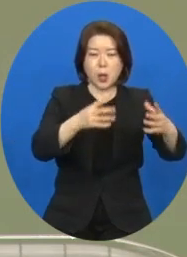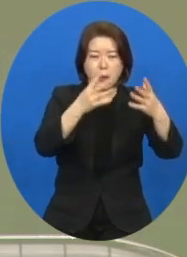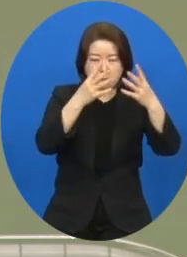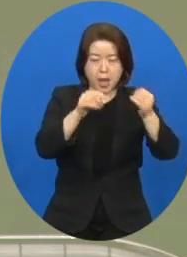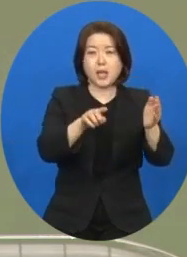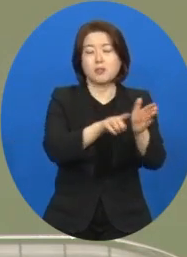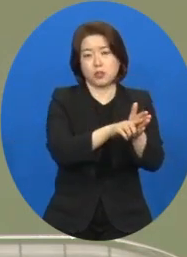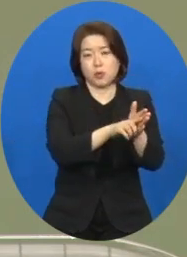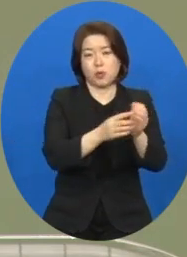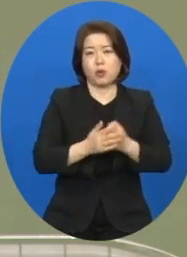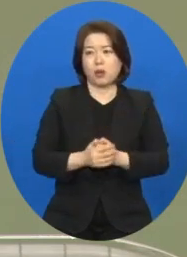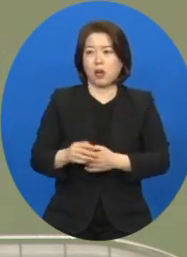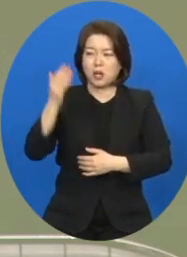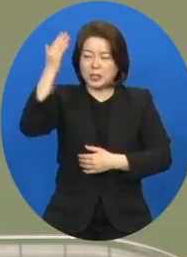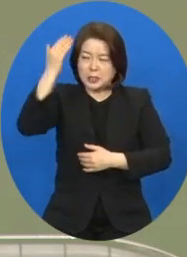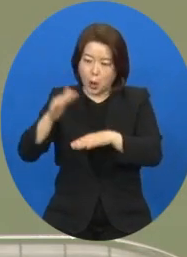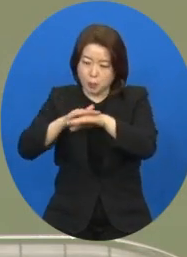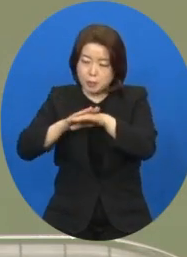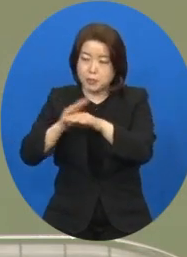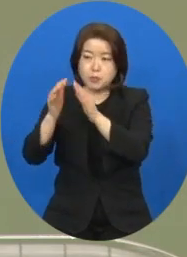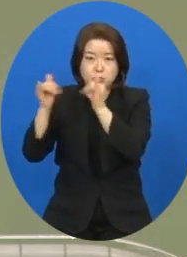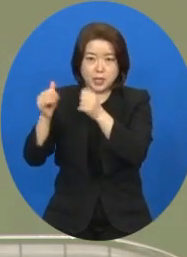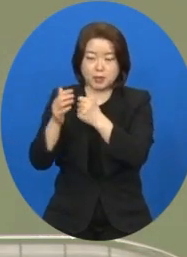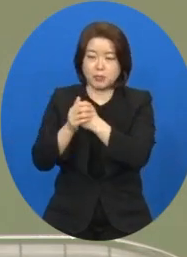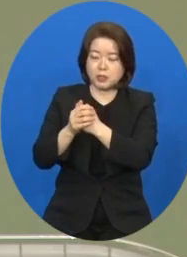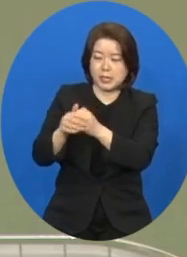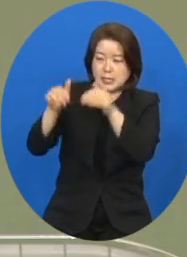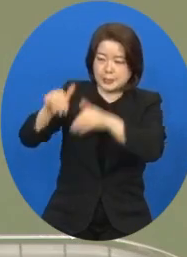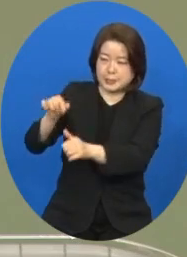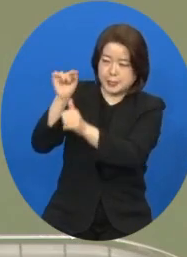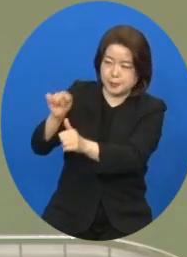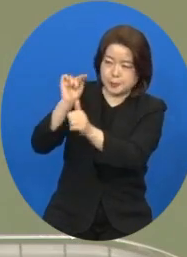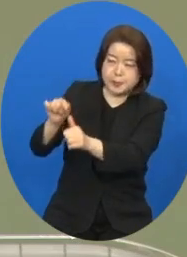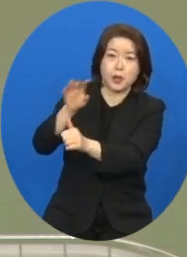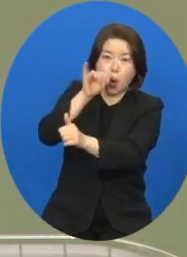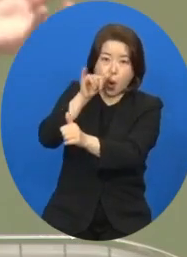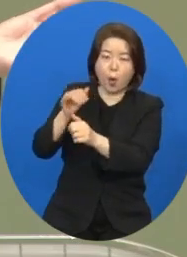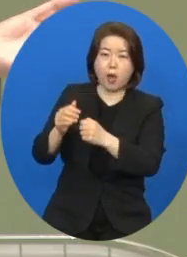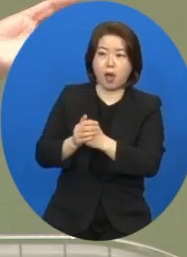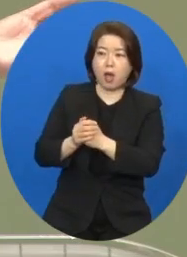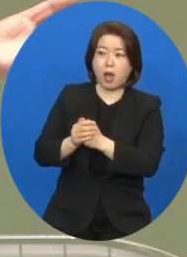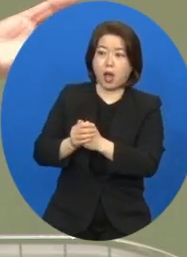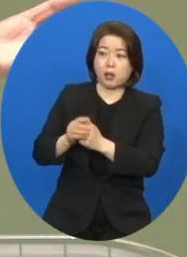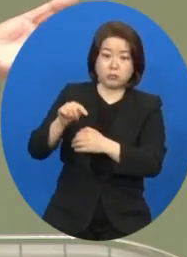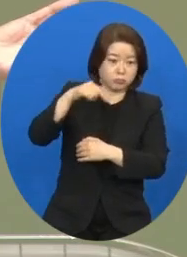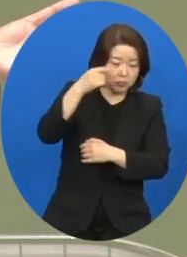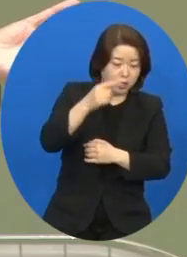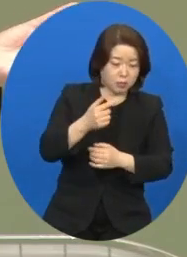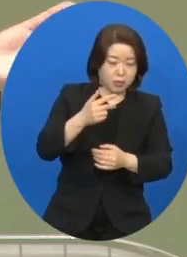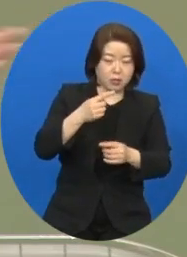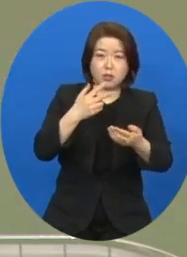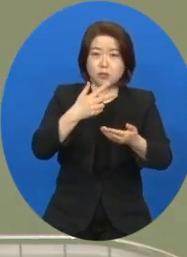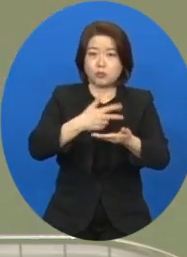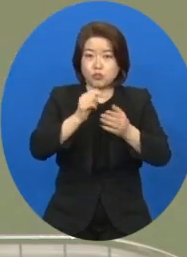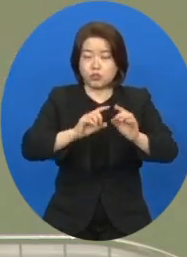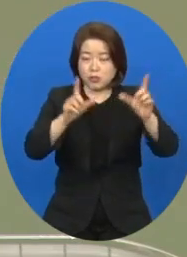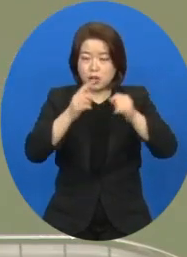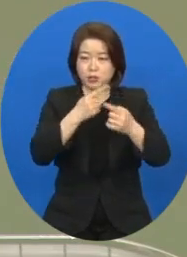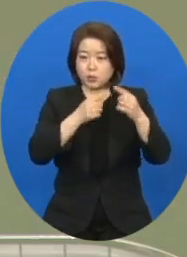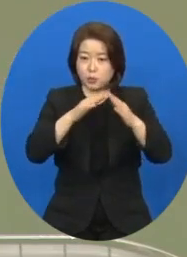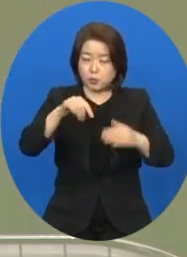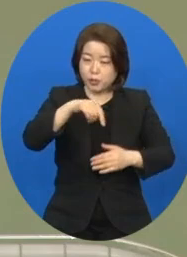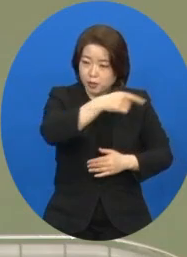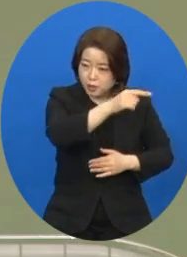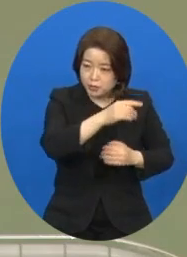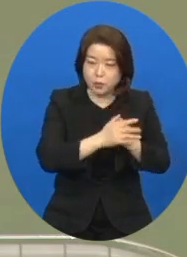노예를, 흑인 노예를 부리면서 그들은 주일마다 교회 가서 예배도 드렸어요. 마음에